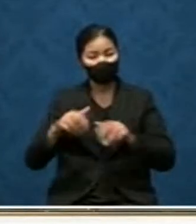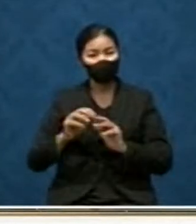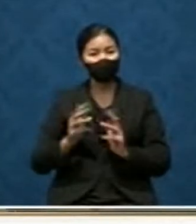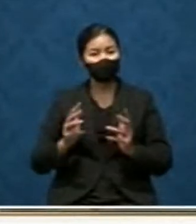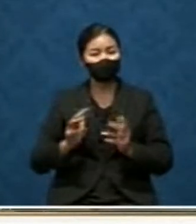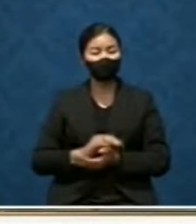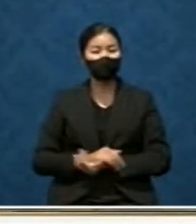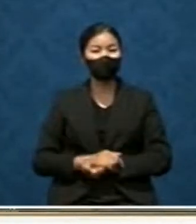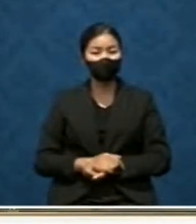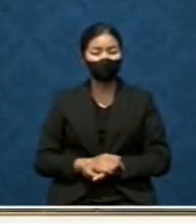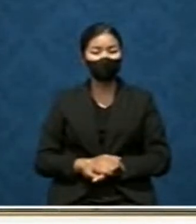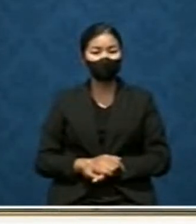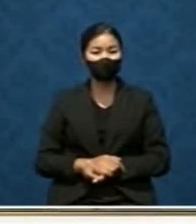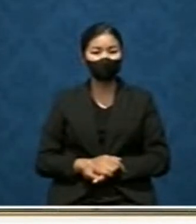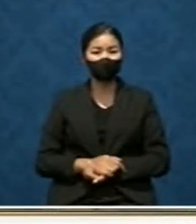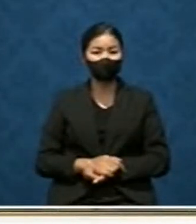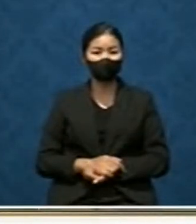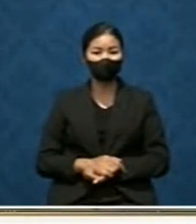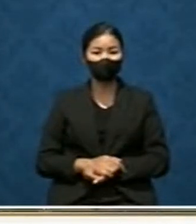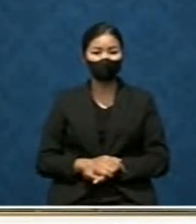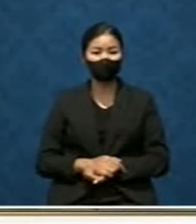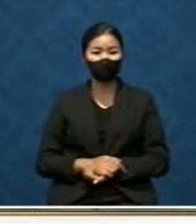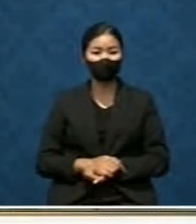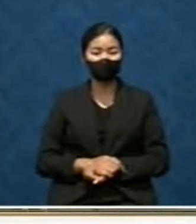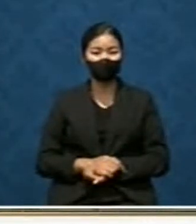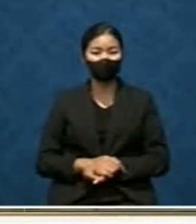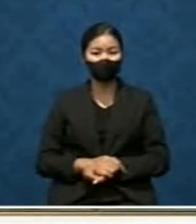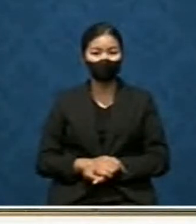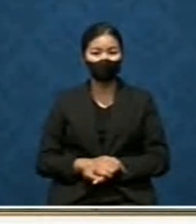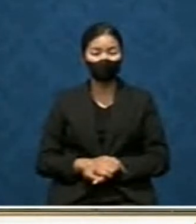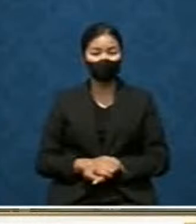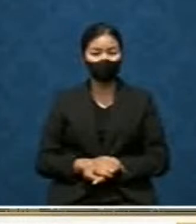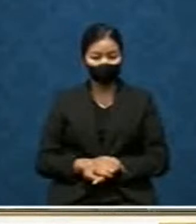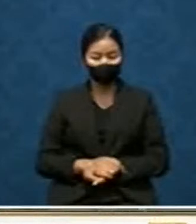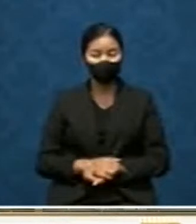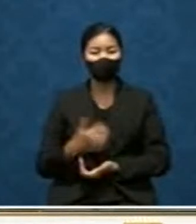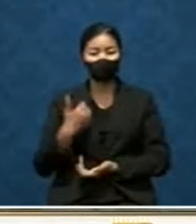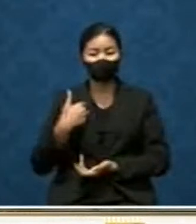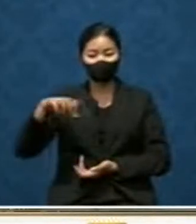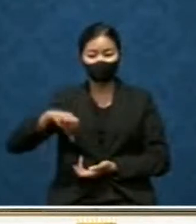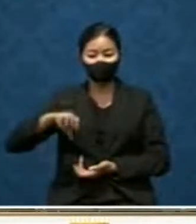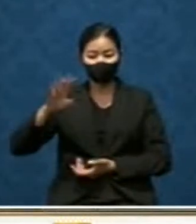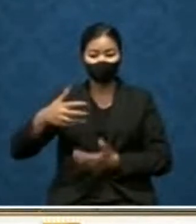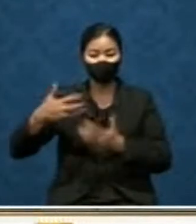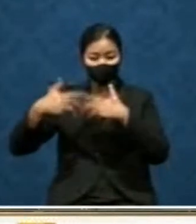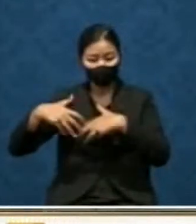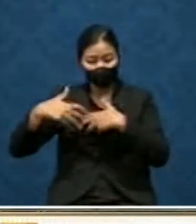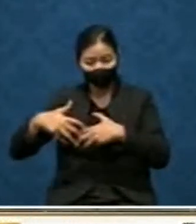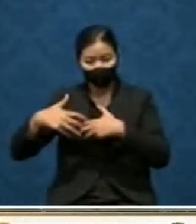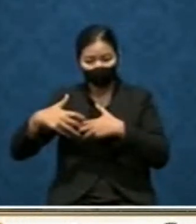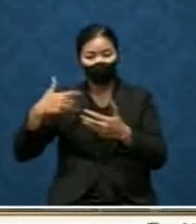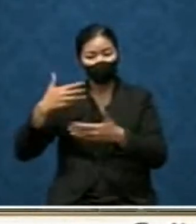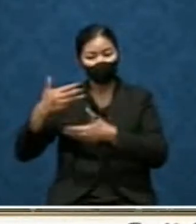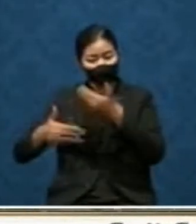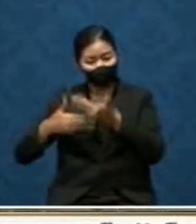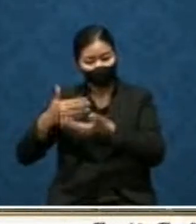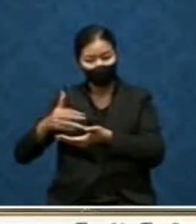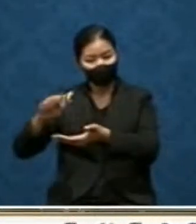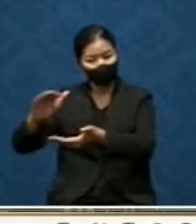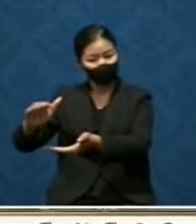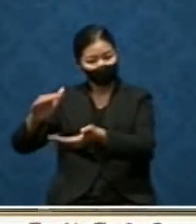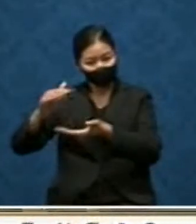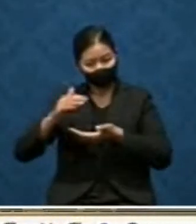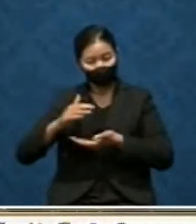ท่ปทานครับ เปิดโอกาสให้มีการผลิต ขาย นำเข้า